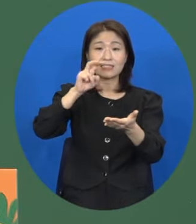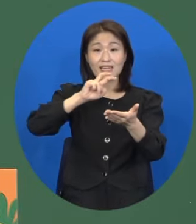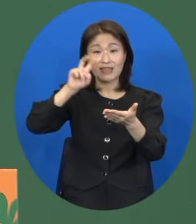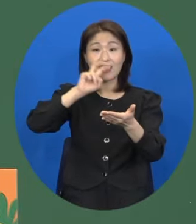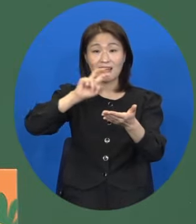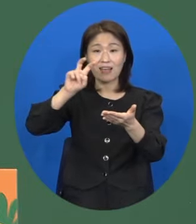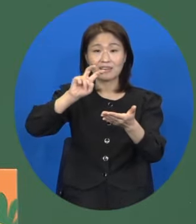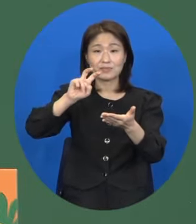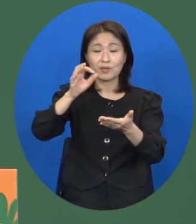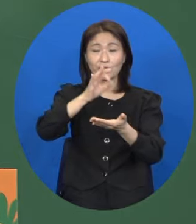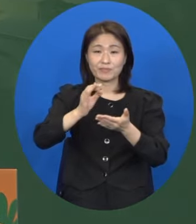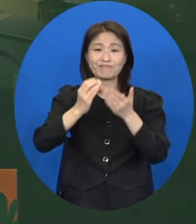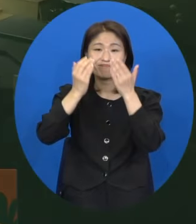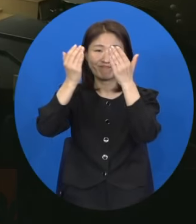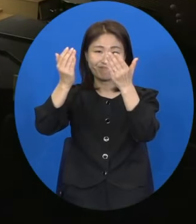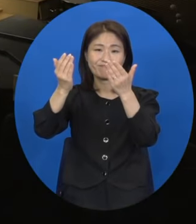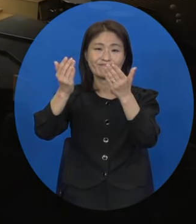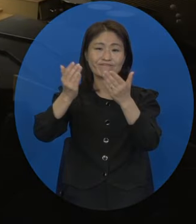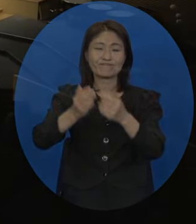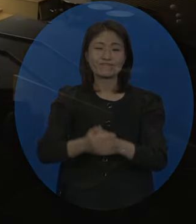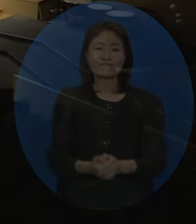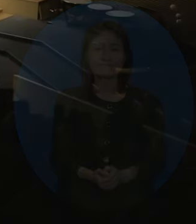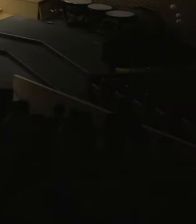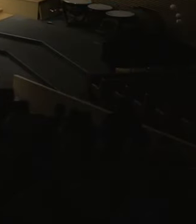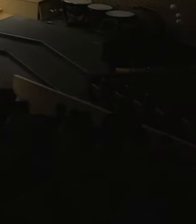찬양하며 봉헌하겠습니다.